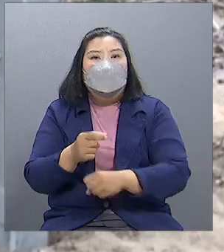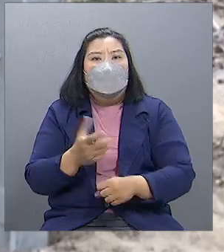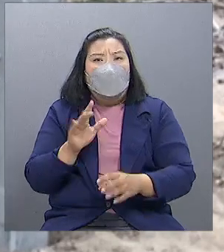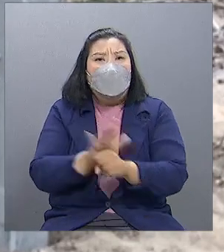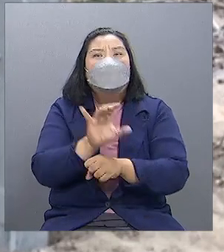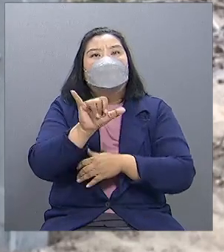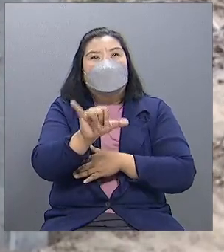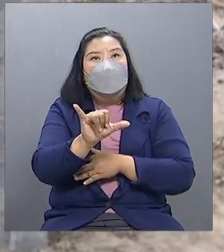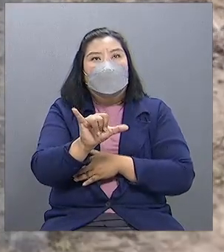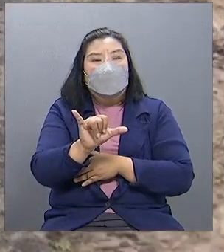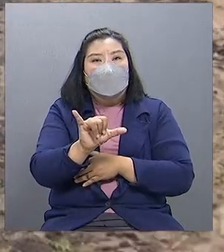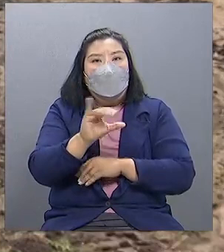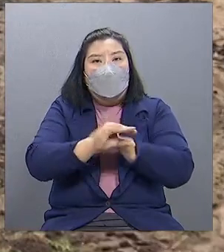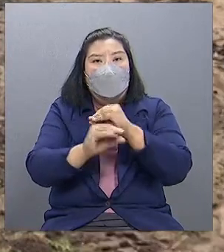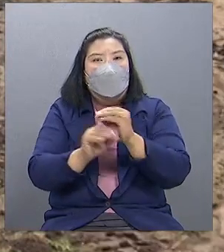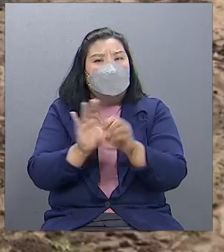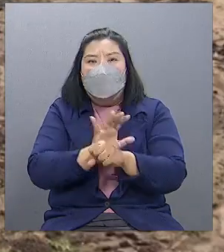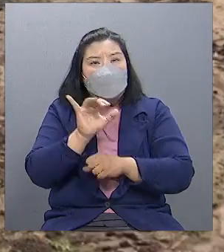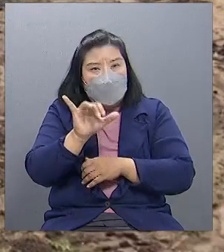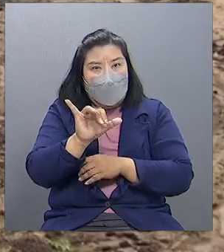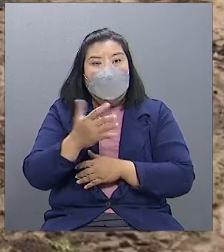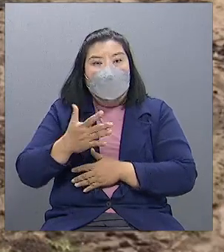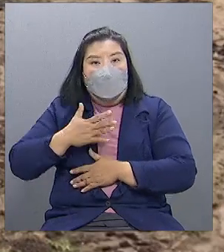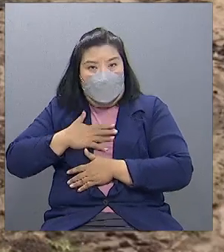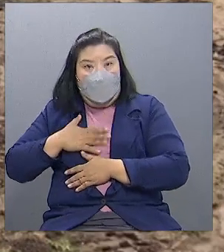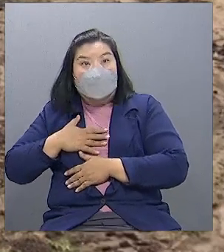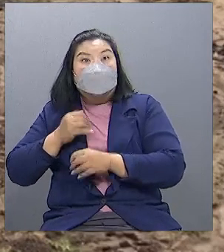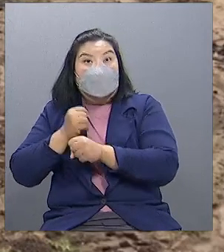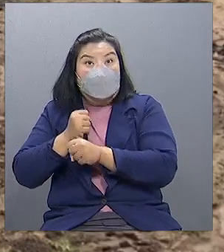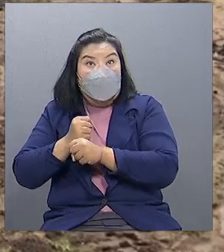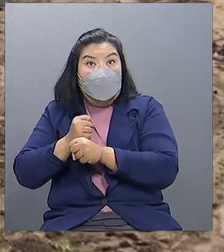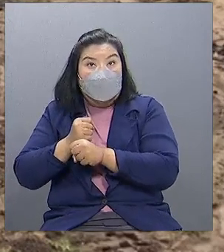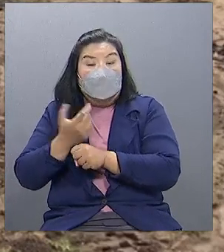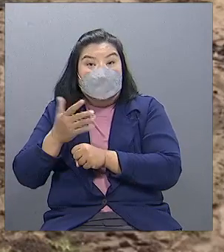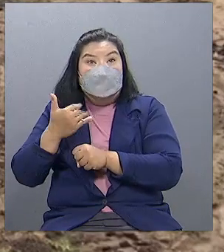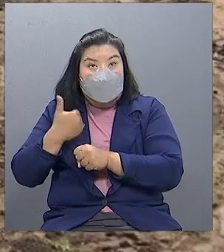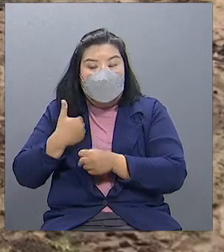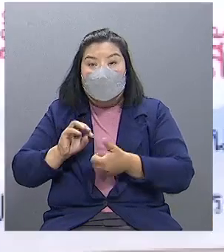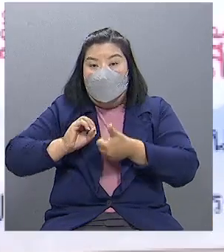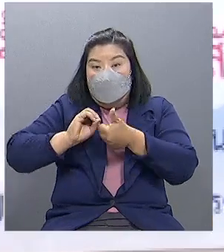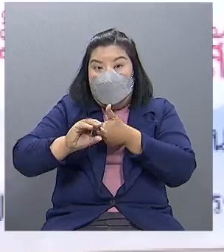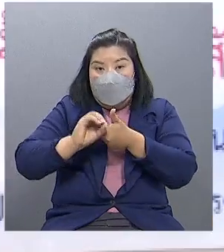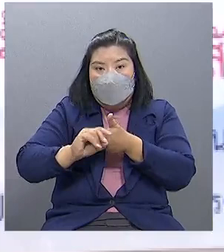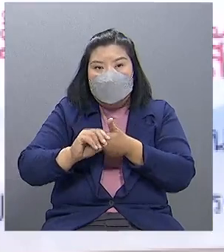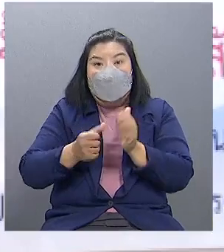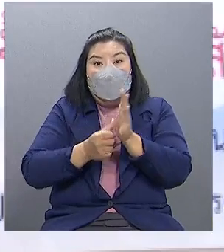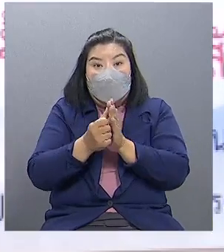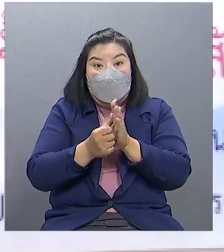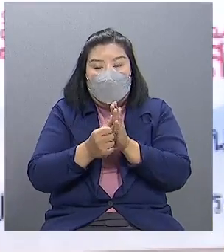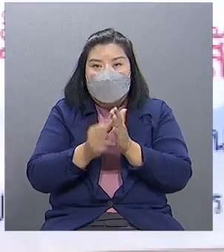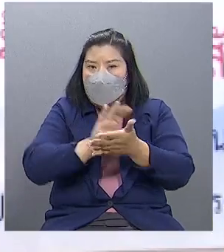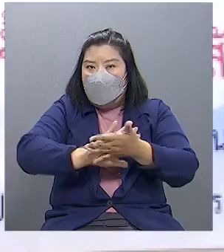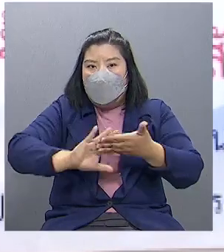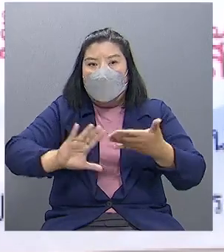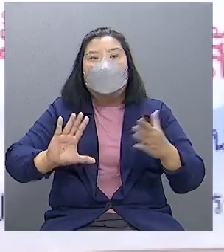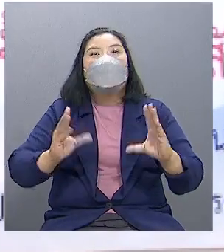เจ้าที่ควบกุมงานทั้เราก็ไปให้มีการแ้ไขทำให้ถูกต้องก็ถ